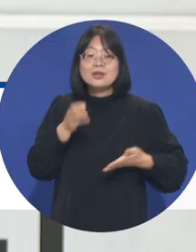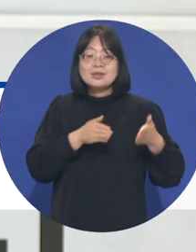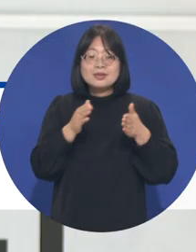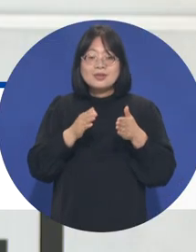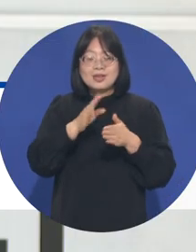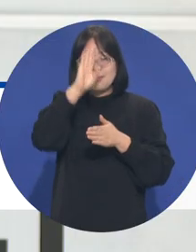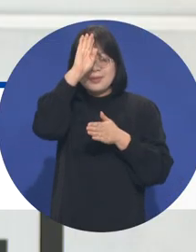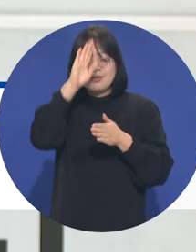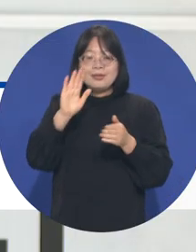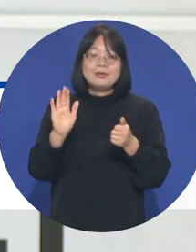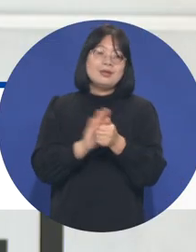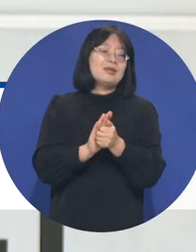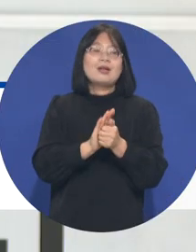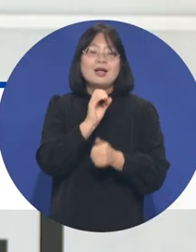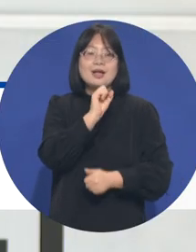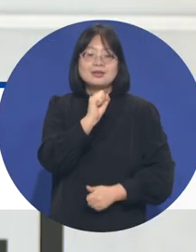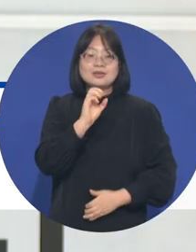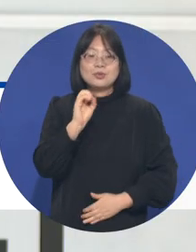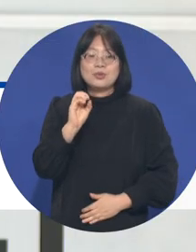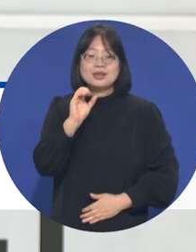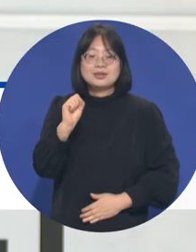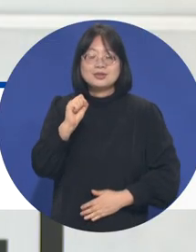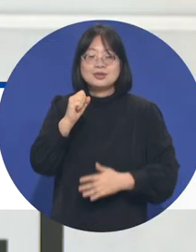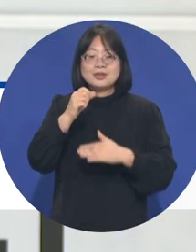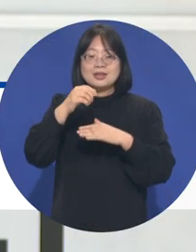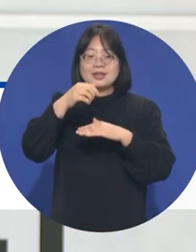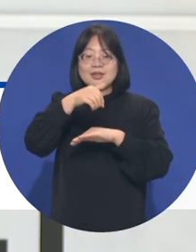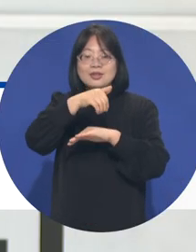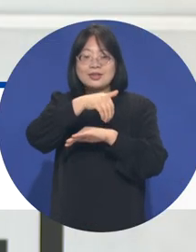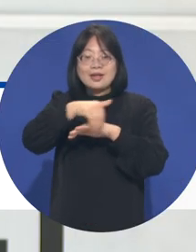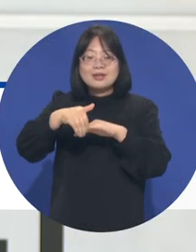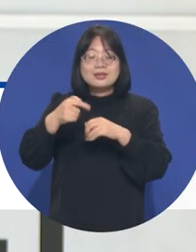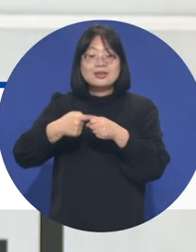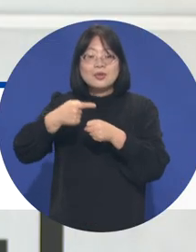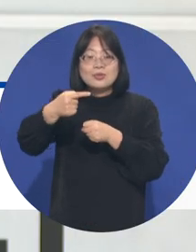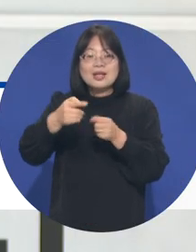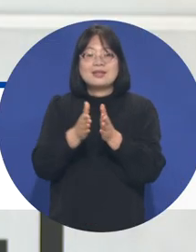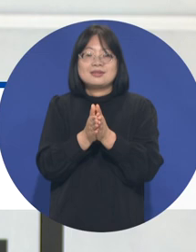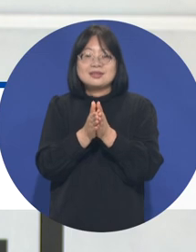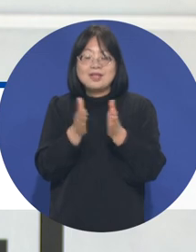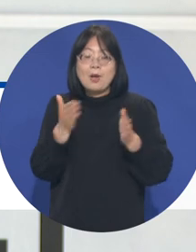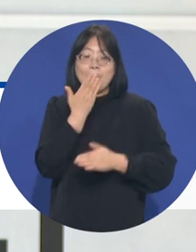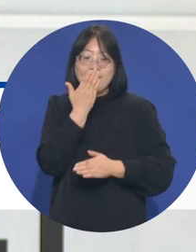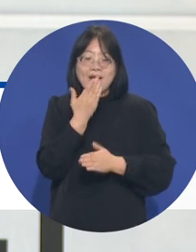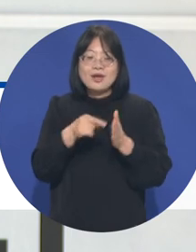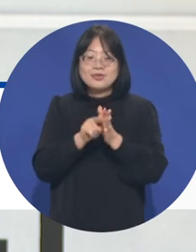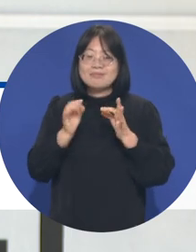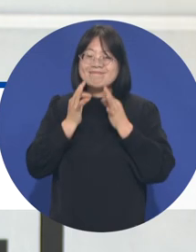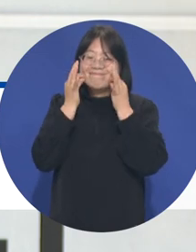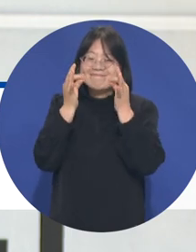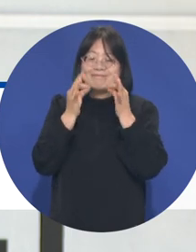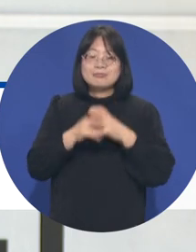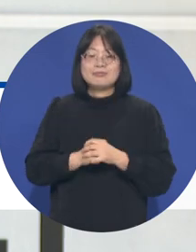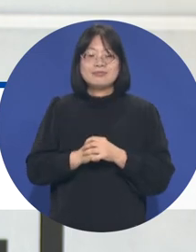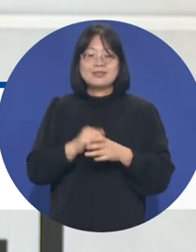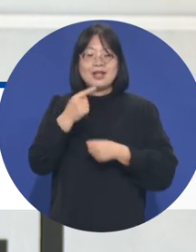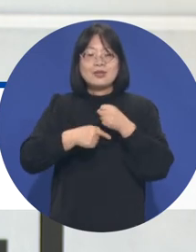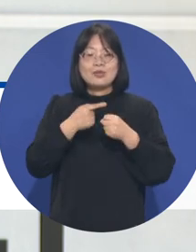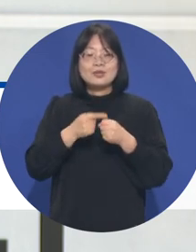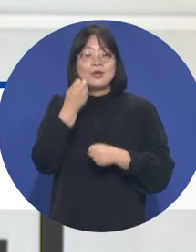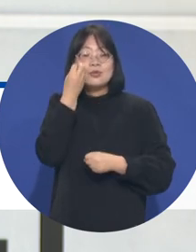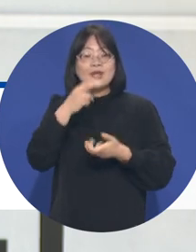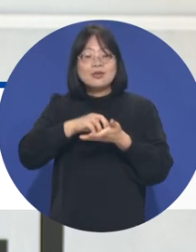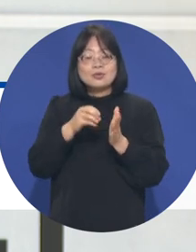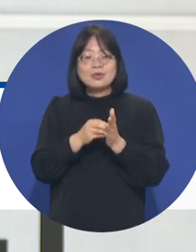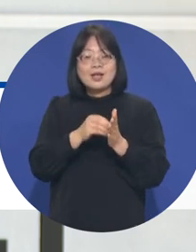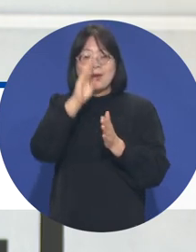간병 SOS 프로젝트를 내년도에 실시할 수 있도록 하겠습니다. 1년에 두 달